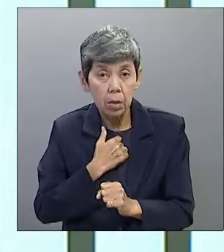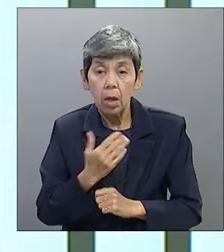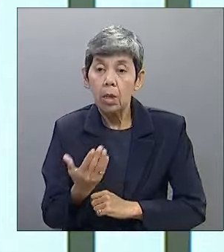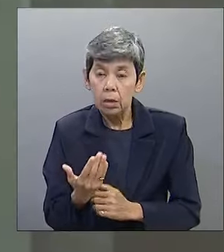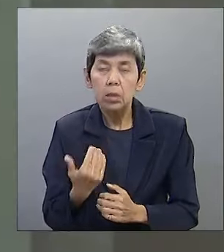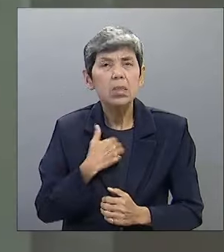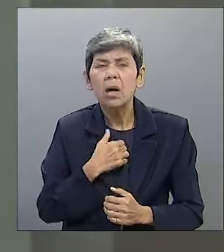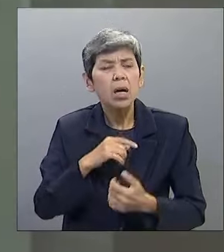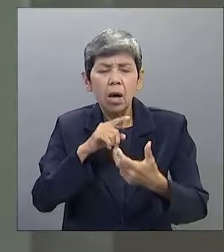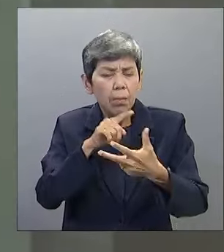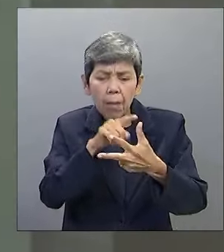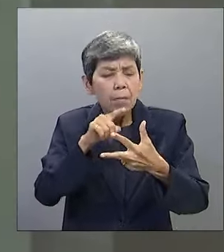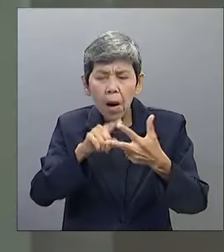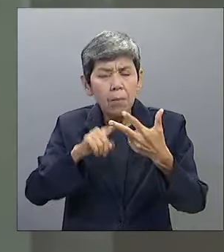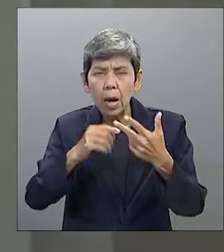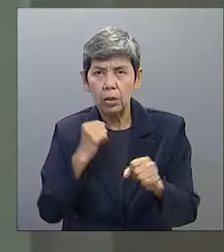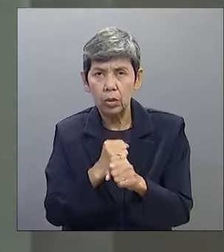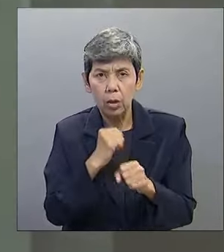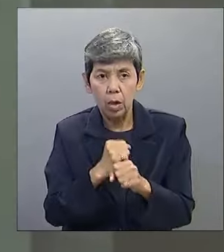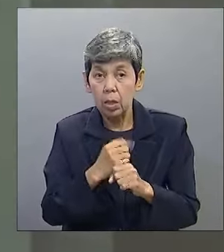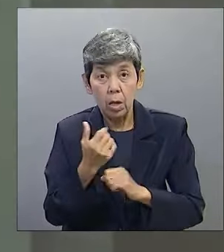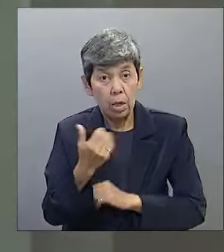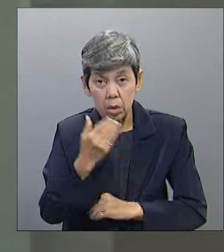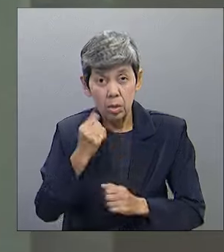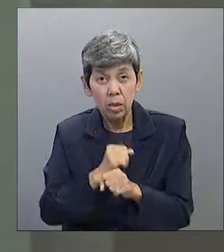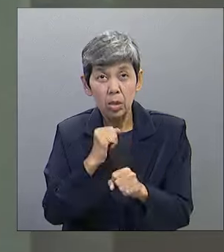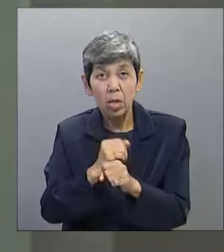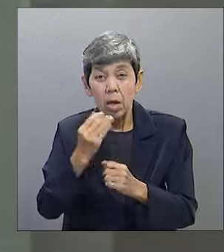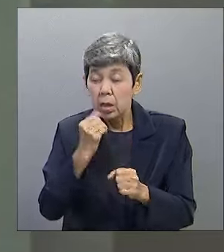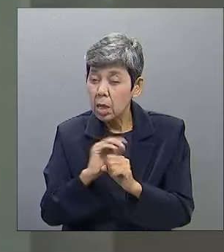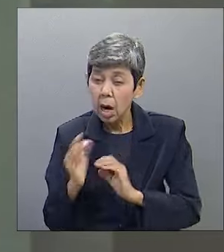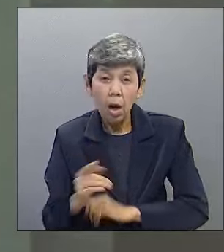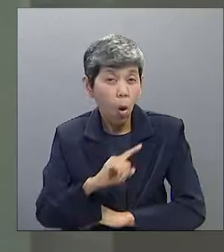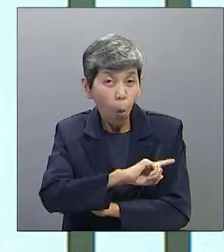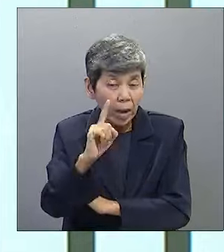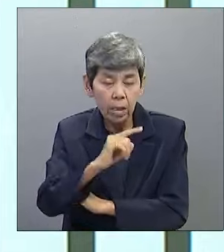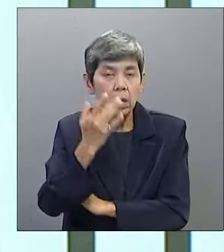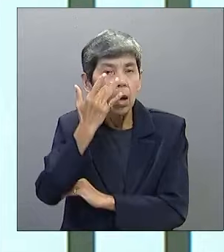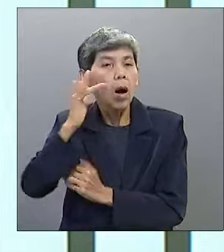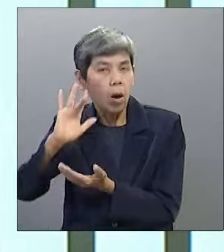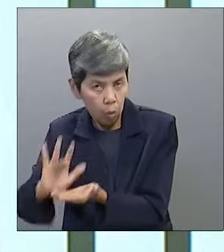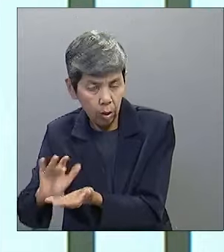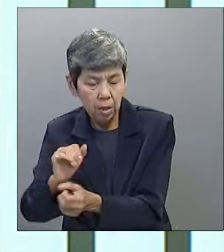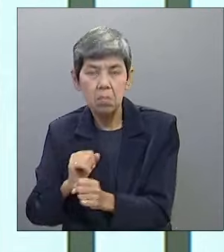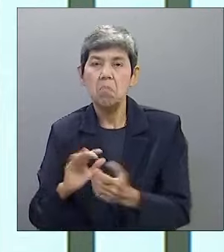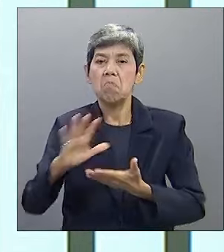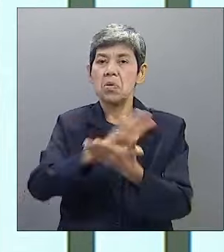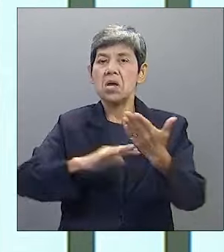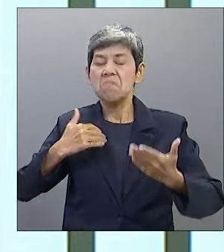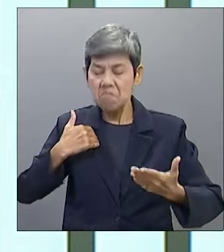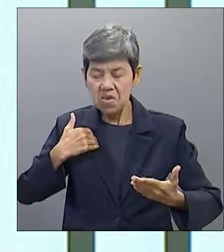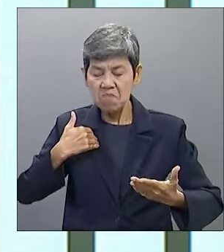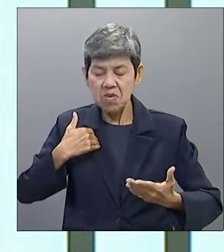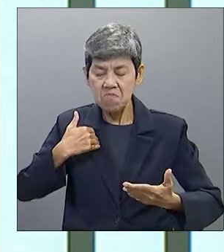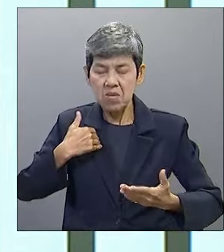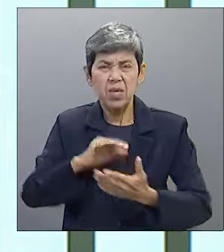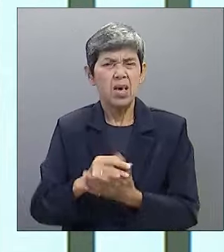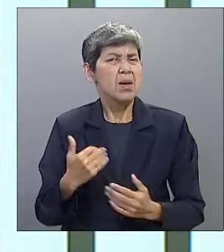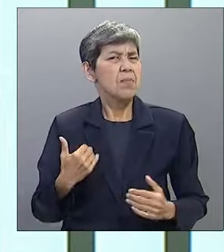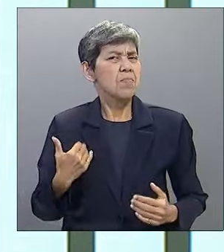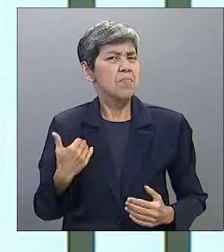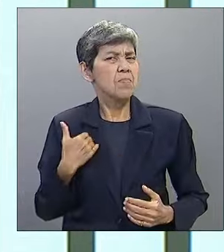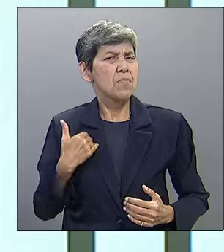รายไหนจริงๆแล้วเนี่ยพอใช้ครบวันก็ต้องถอดออกค่ะ อ้าวทีนี้มันมีเรื่องเกิดขึ้นที่ต่างประเทศคุณผู้ชมครับเพราะว่ามี